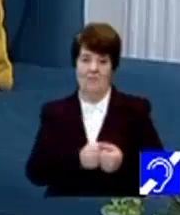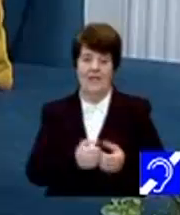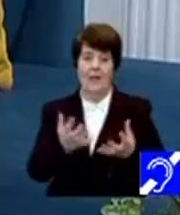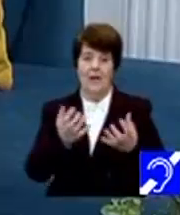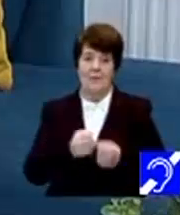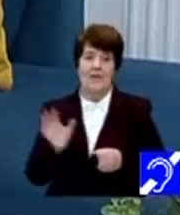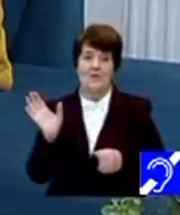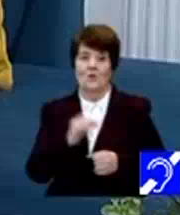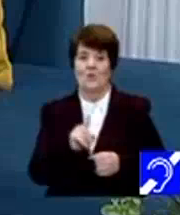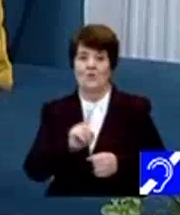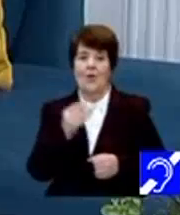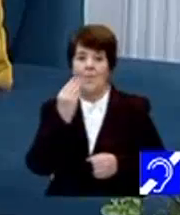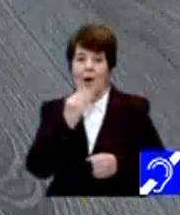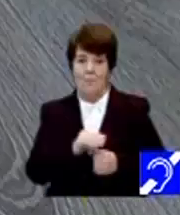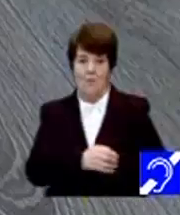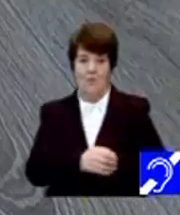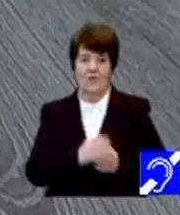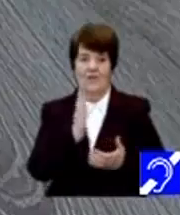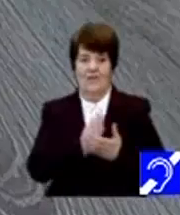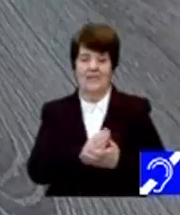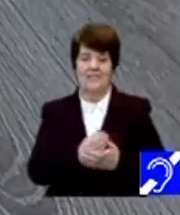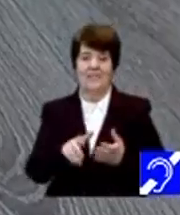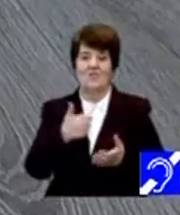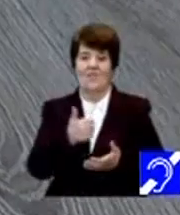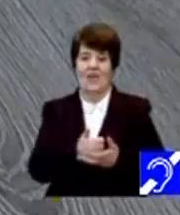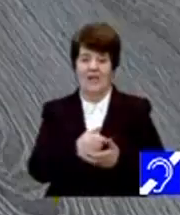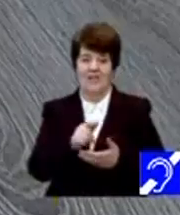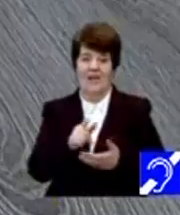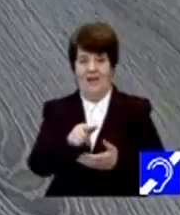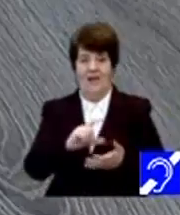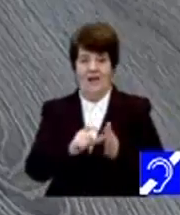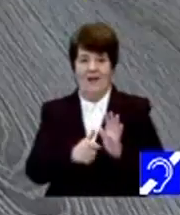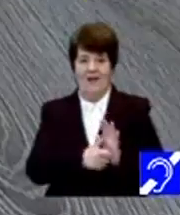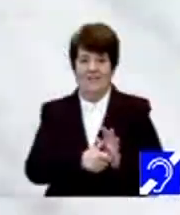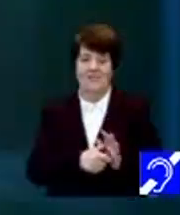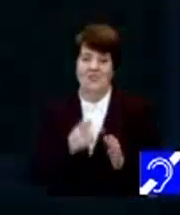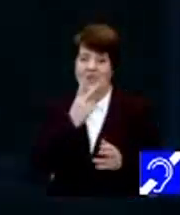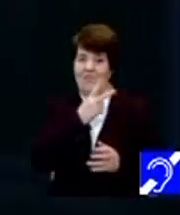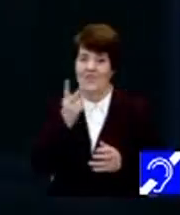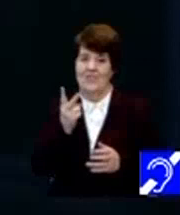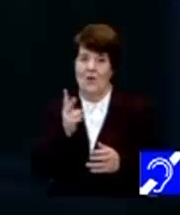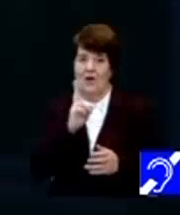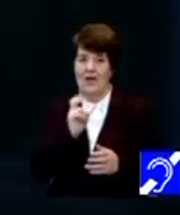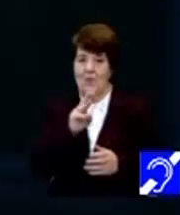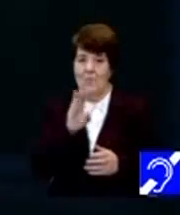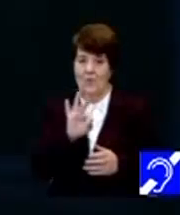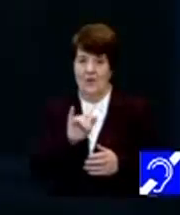al familiei și primește tot ce-i mai bun. Este chiar și vedeta casei pentru că se filmează și în